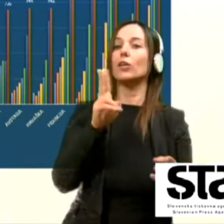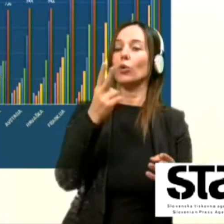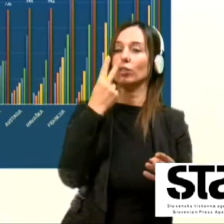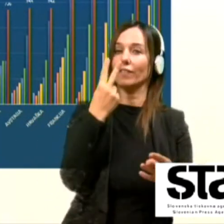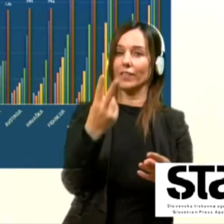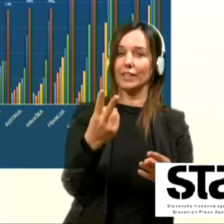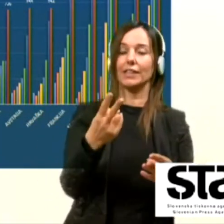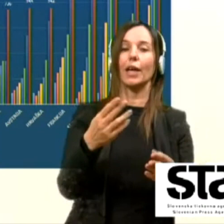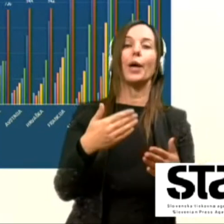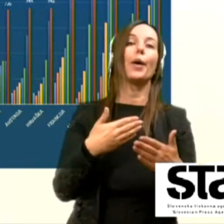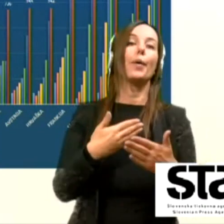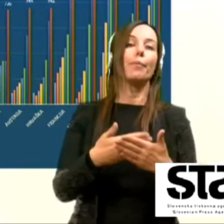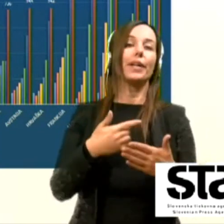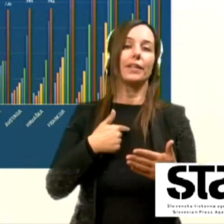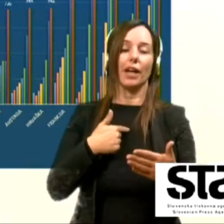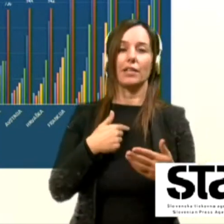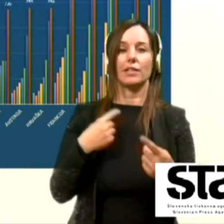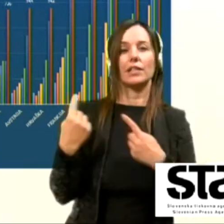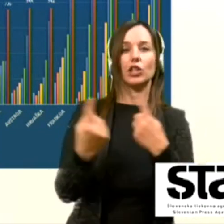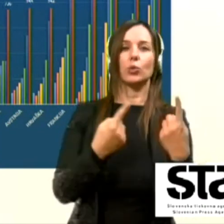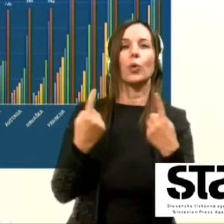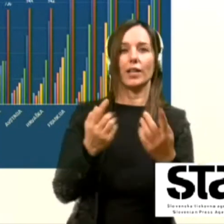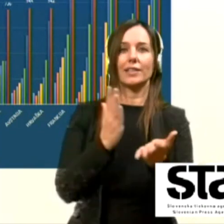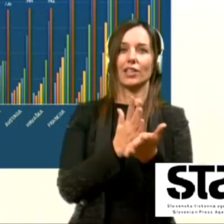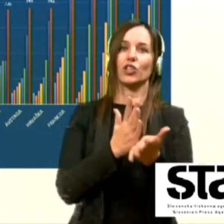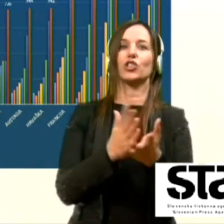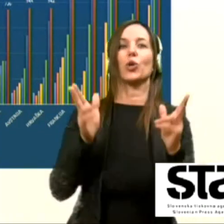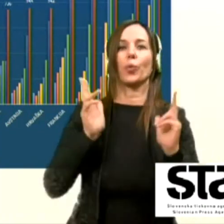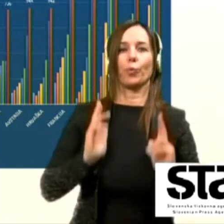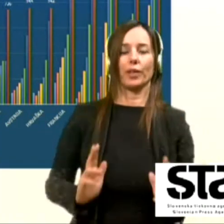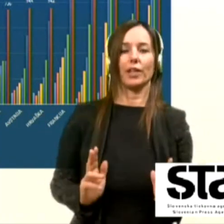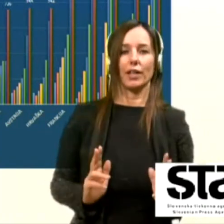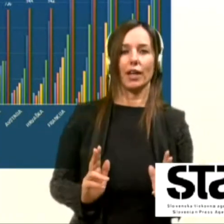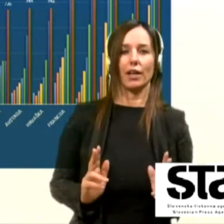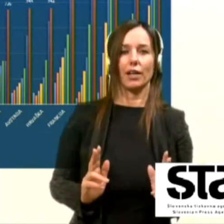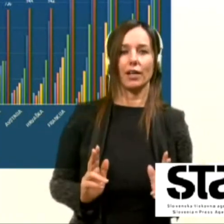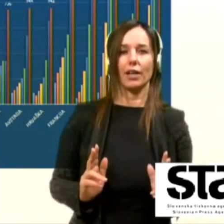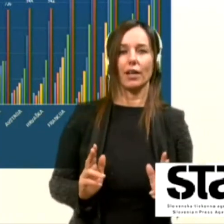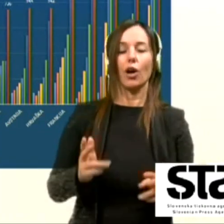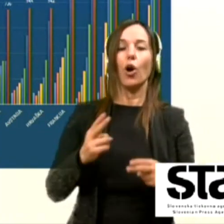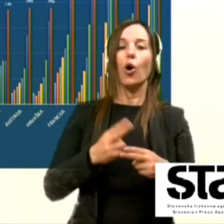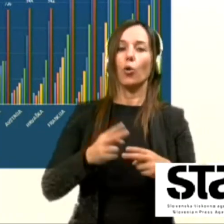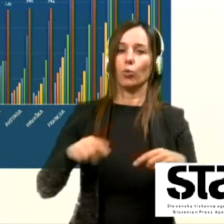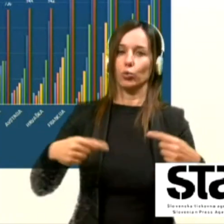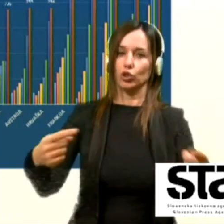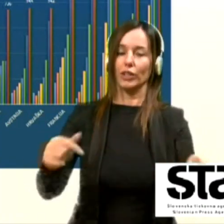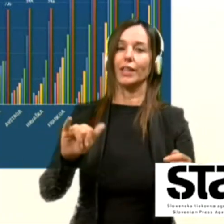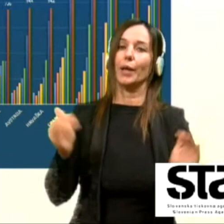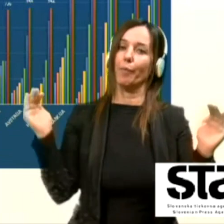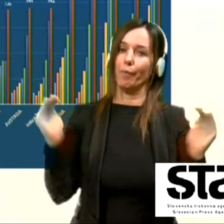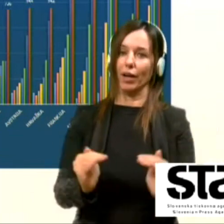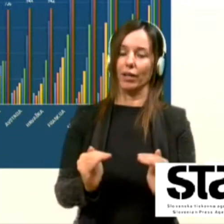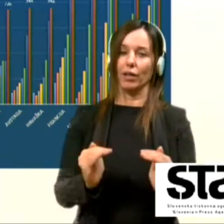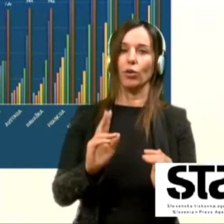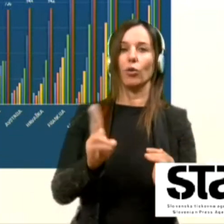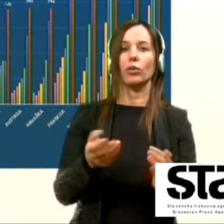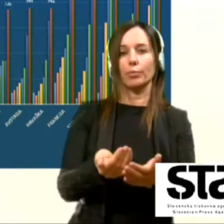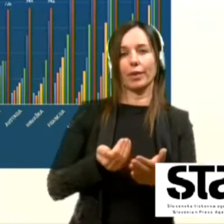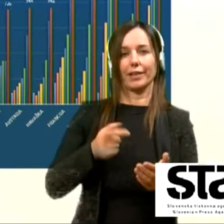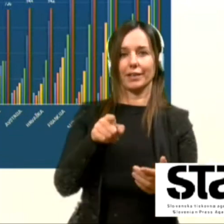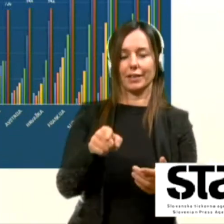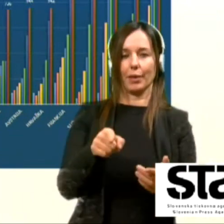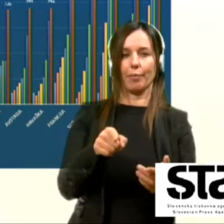vidite, se pri nas razmere tudi že umirjajo. Okuženih je manj, kot jih je bilo